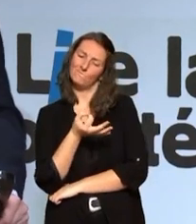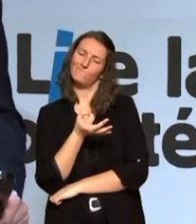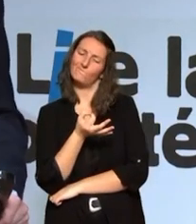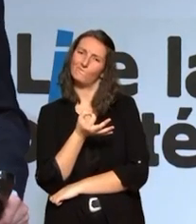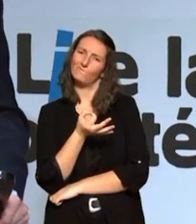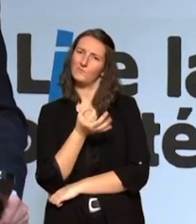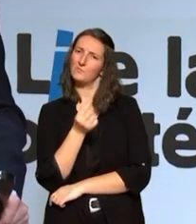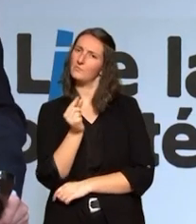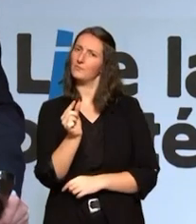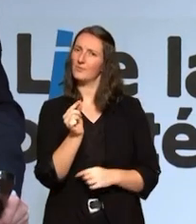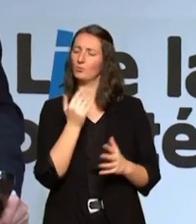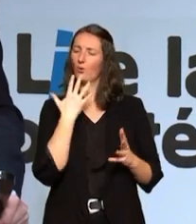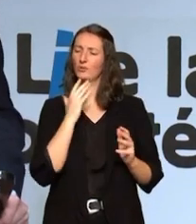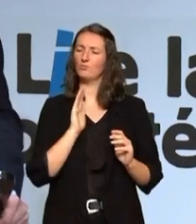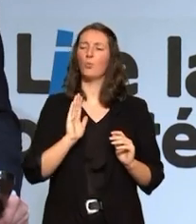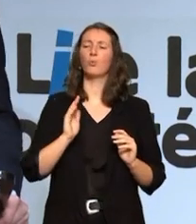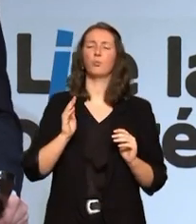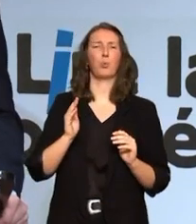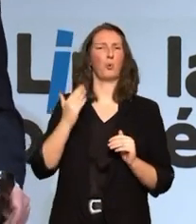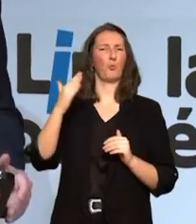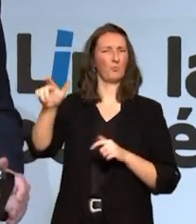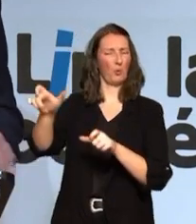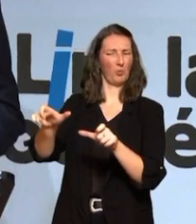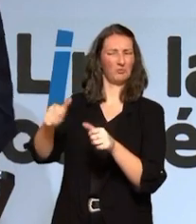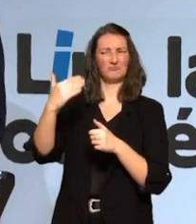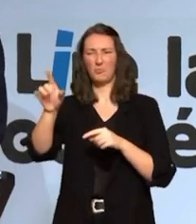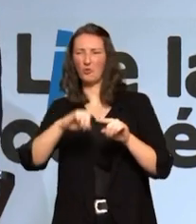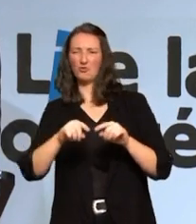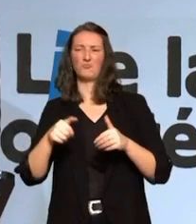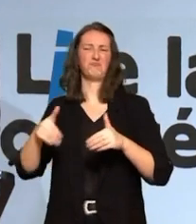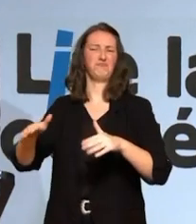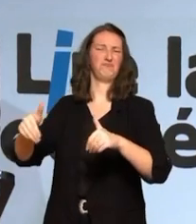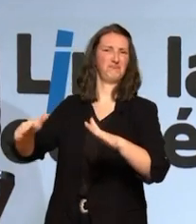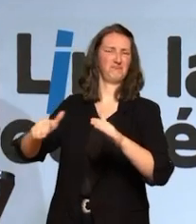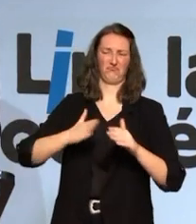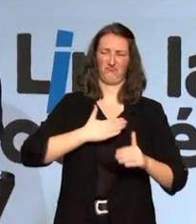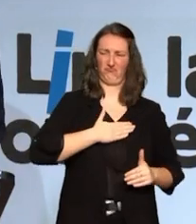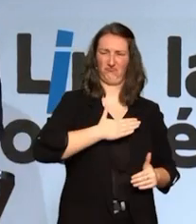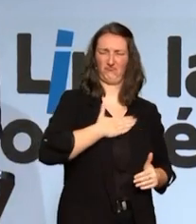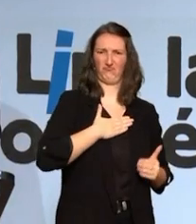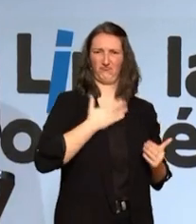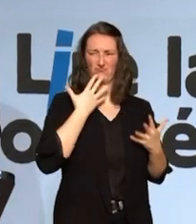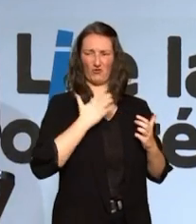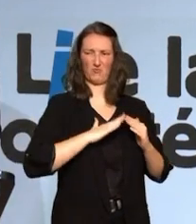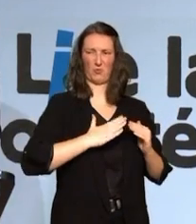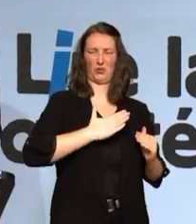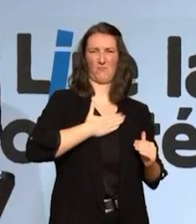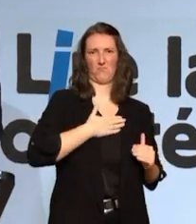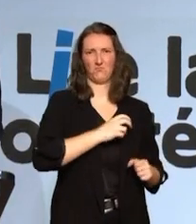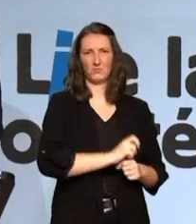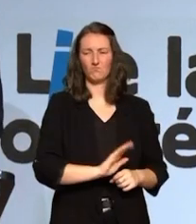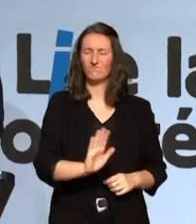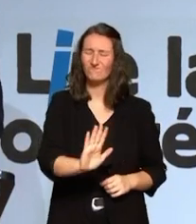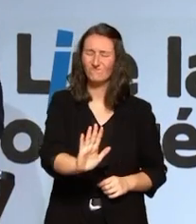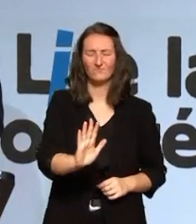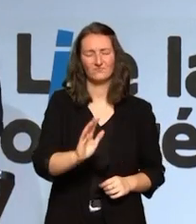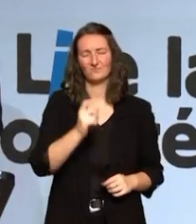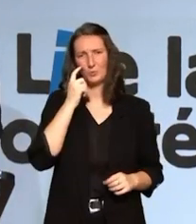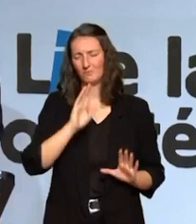du repli sur soi, du nationalisme. Et donc je voudrais vous faire cet après-midi l'éloge de